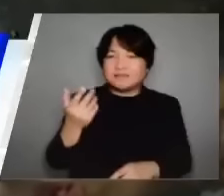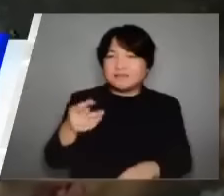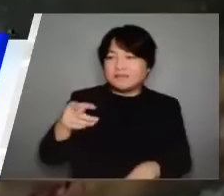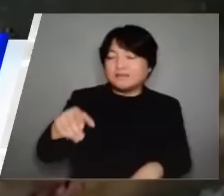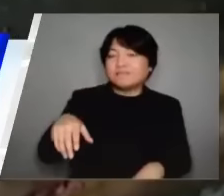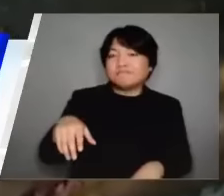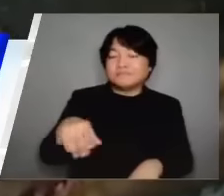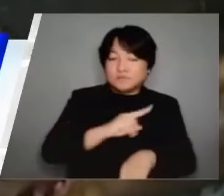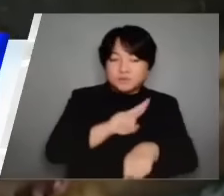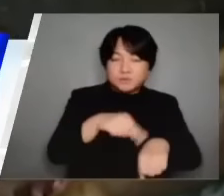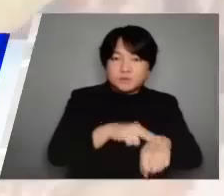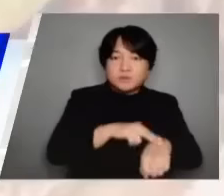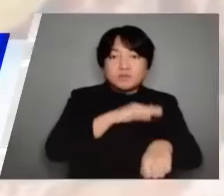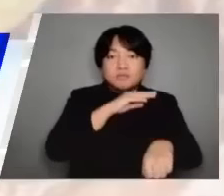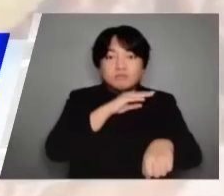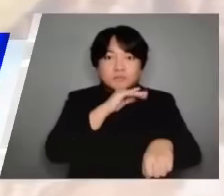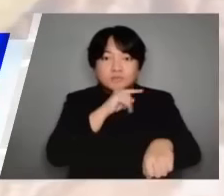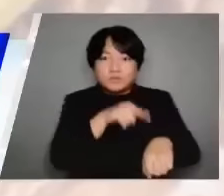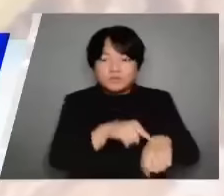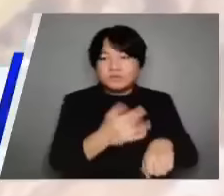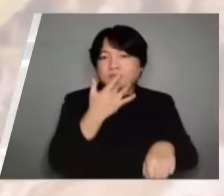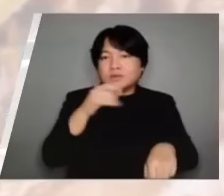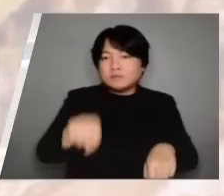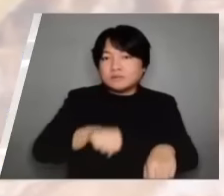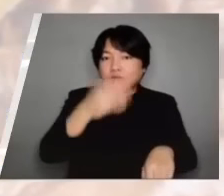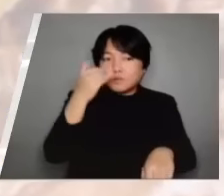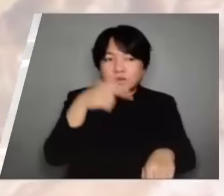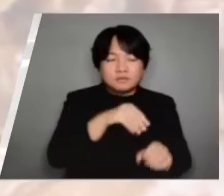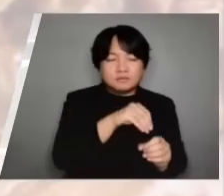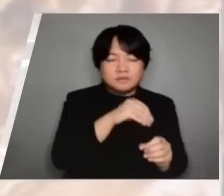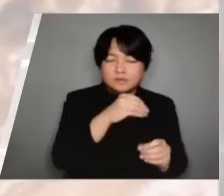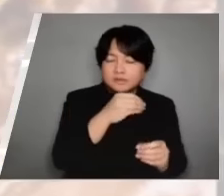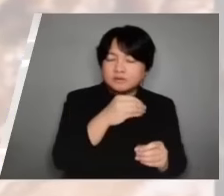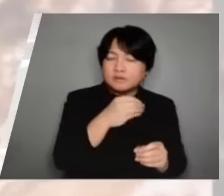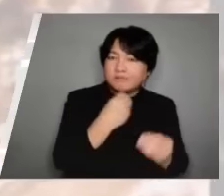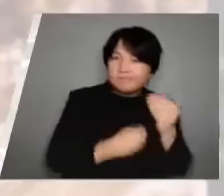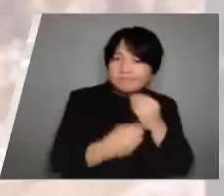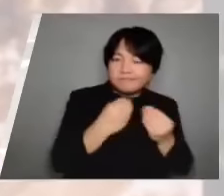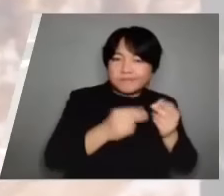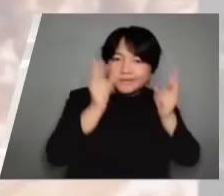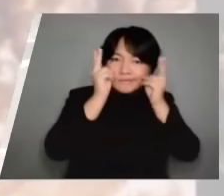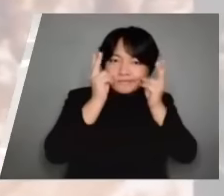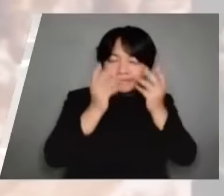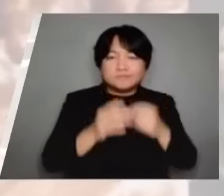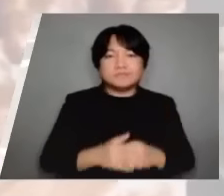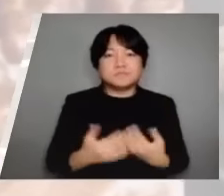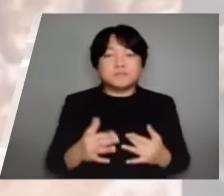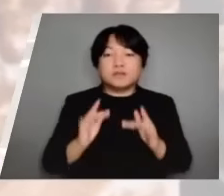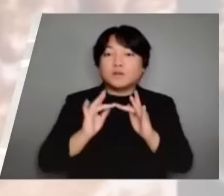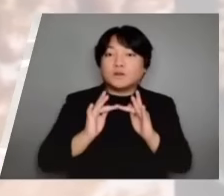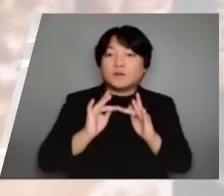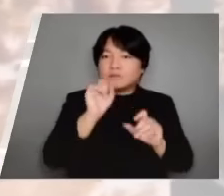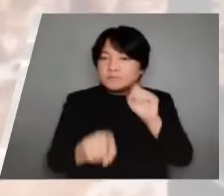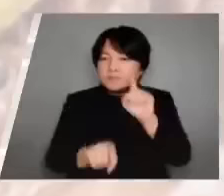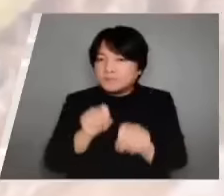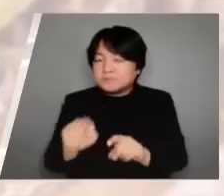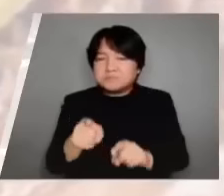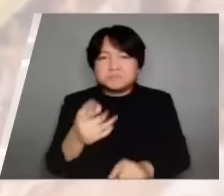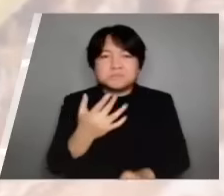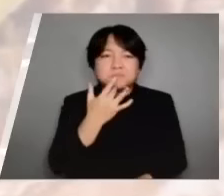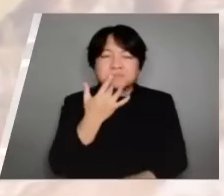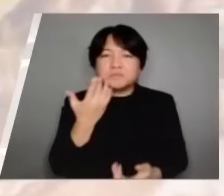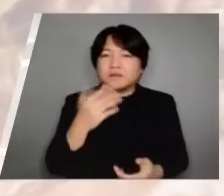kinakain niya mga gulay-gulay eh tinanong namin ang mga kapuso online Ano ang paborito niyong putahe na kanin baboy ang pangunahing rekado